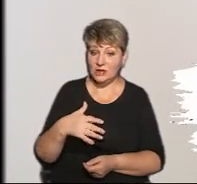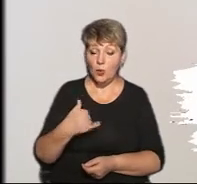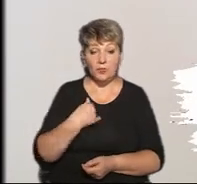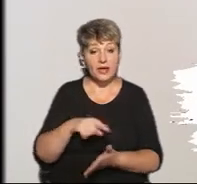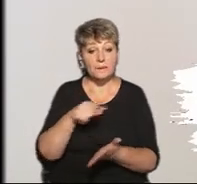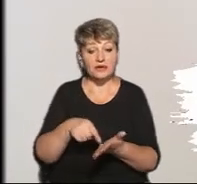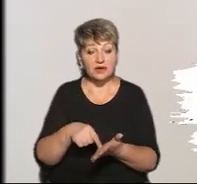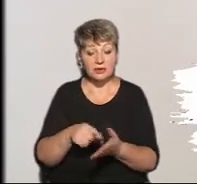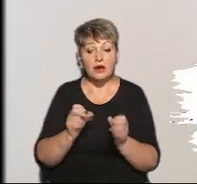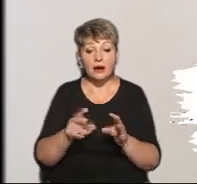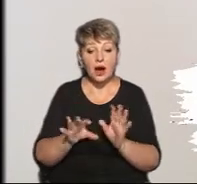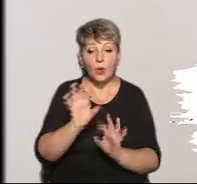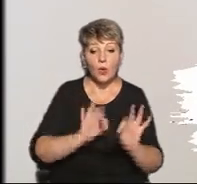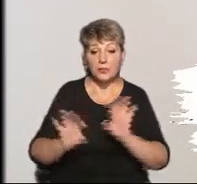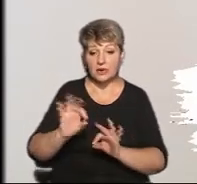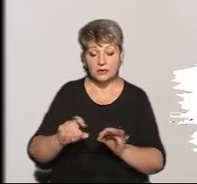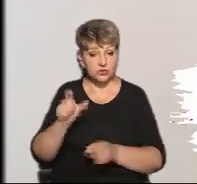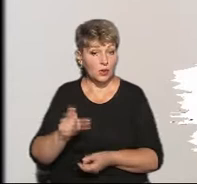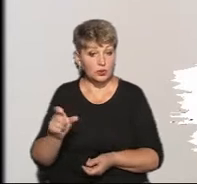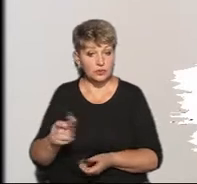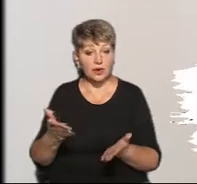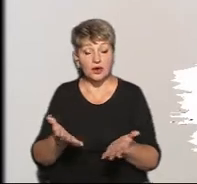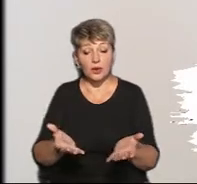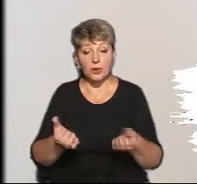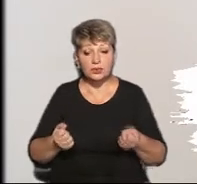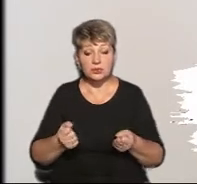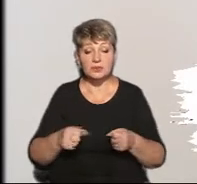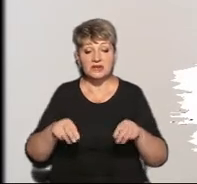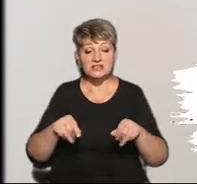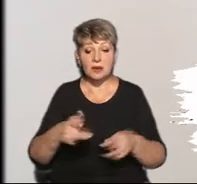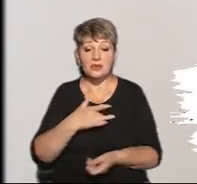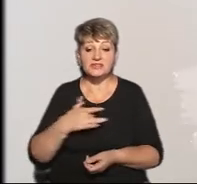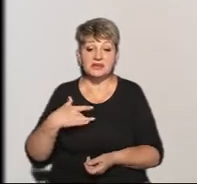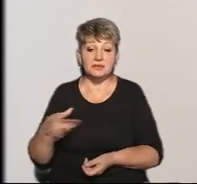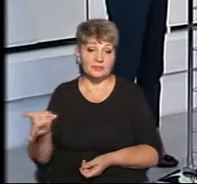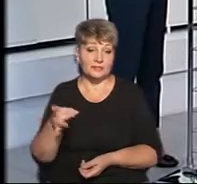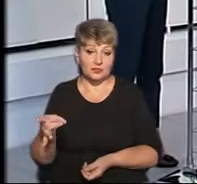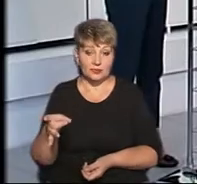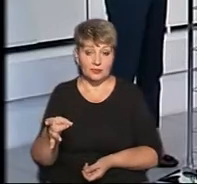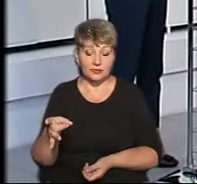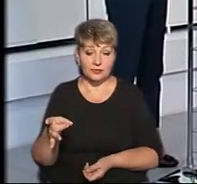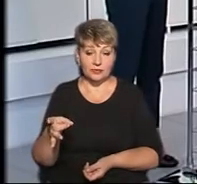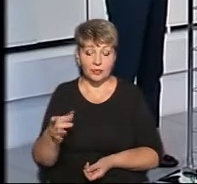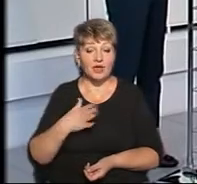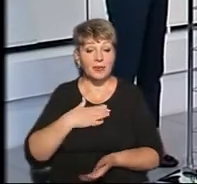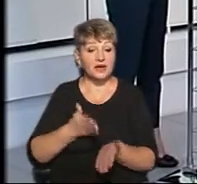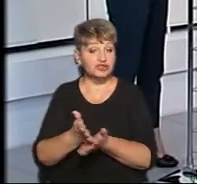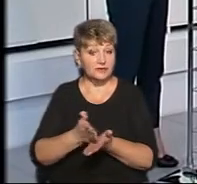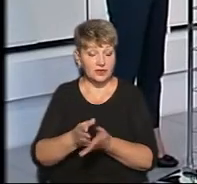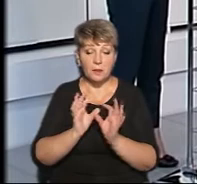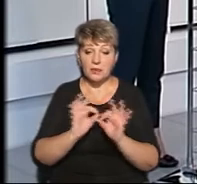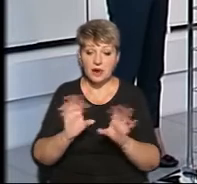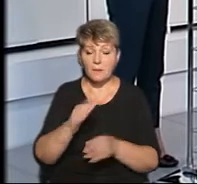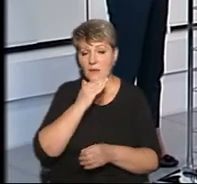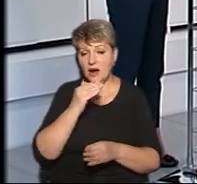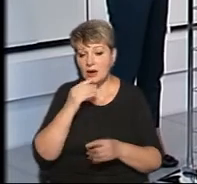питання, яким чином відбираються ті люди, які отримують землю в Соснівці? Тому що наші ветерани розказують дуже